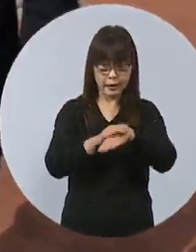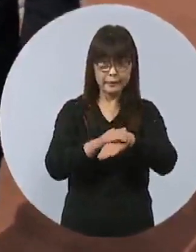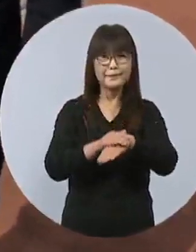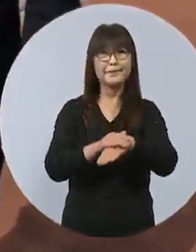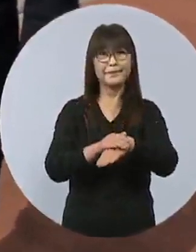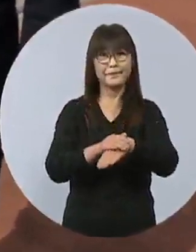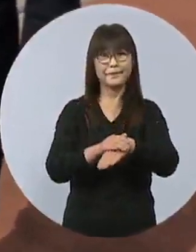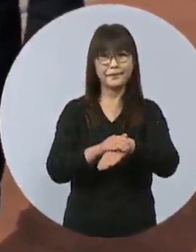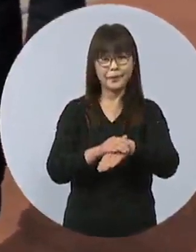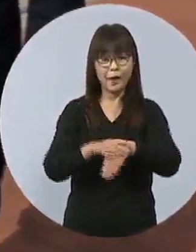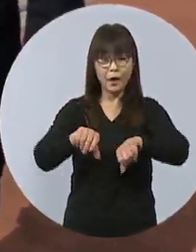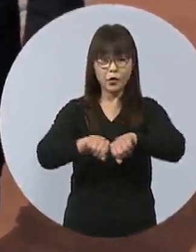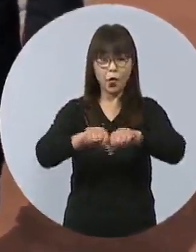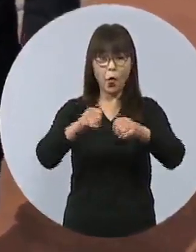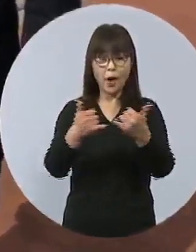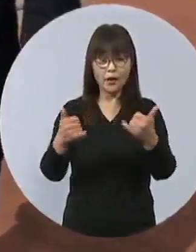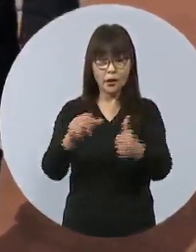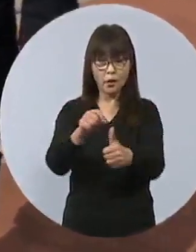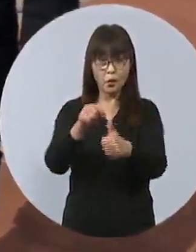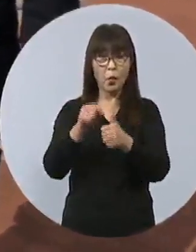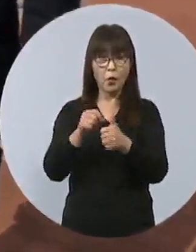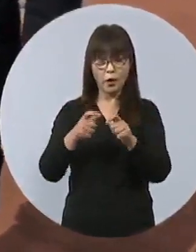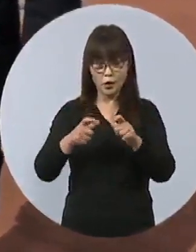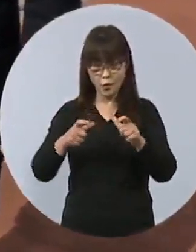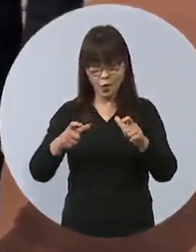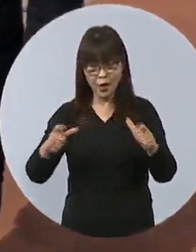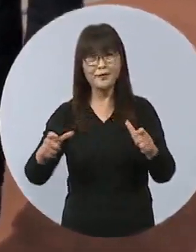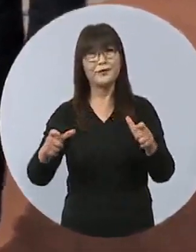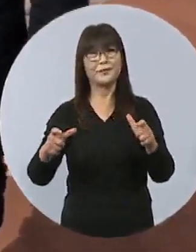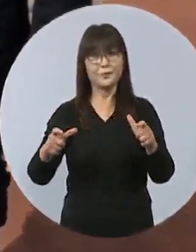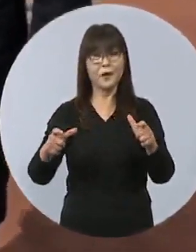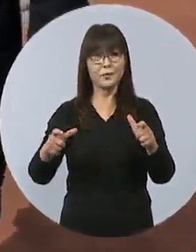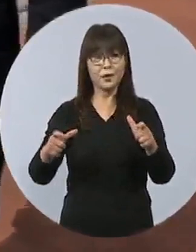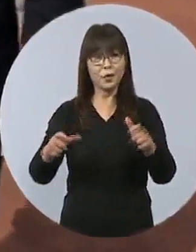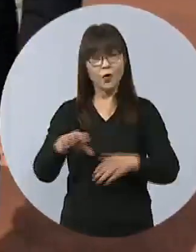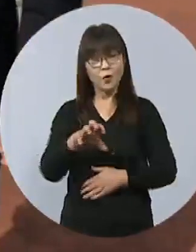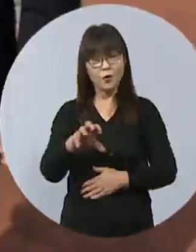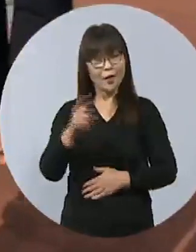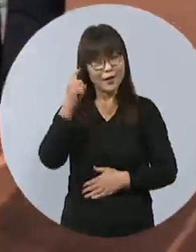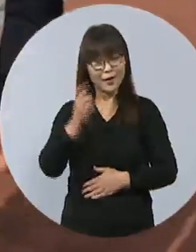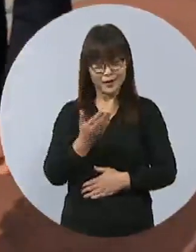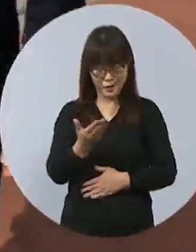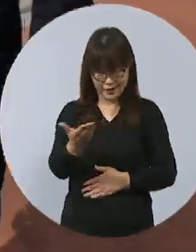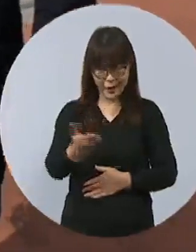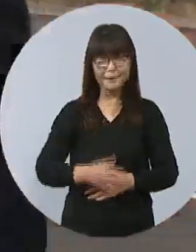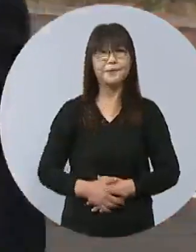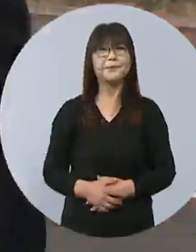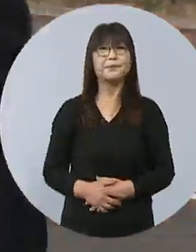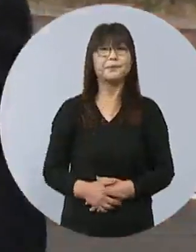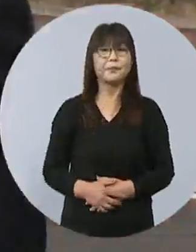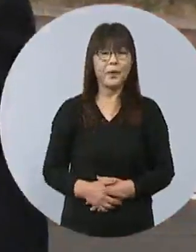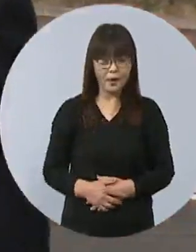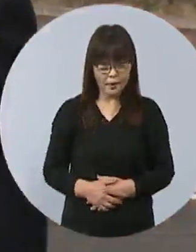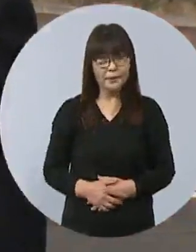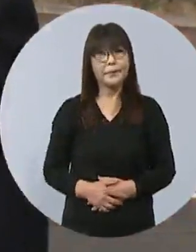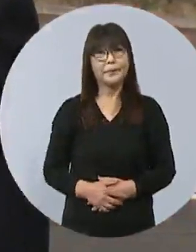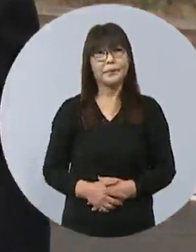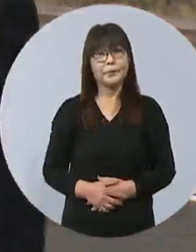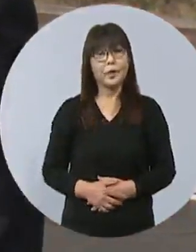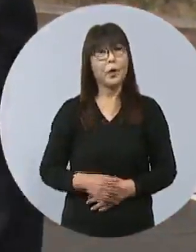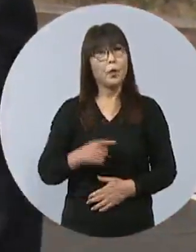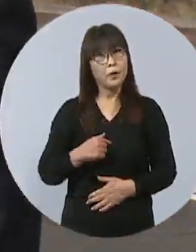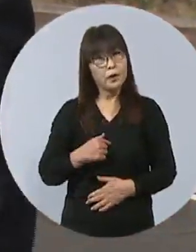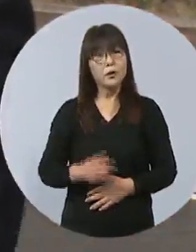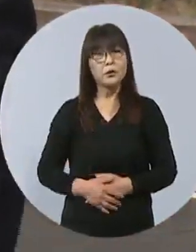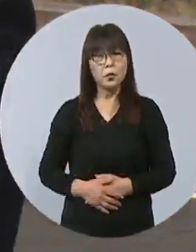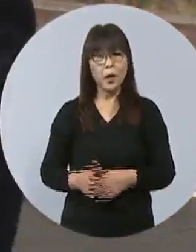うあの障害者雇用の創出というふうになっていると思うんですけど、はい、そういった部分ではどうお考えですか。 はい、あのまあ、私どもはあれです